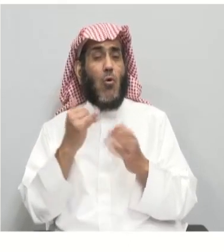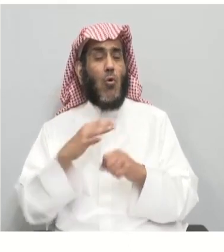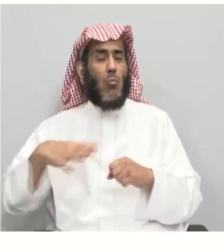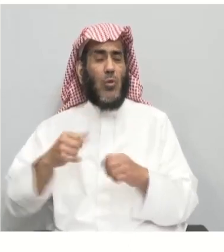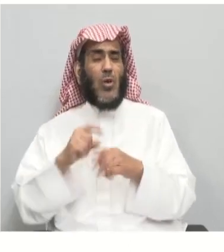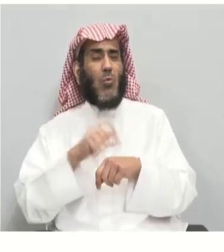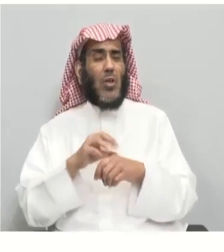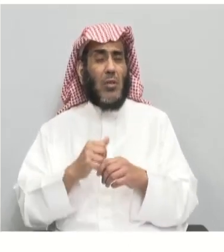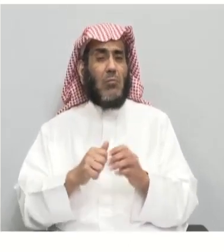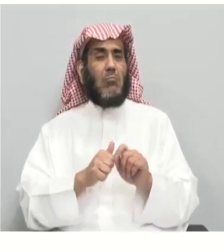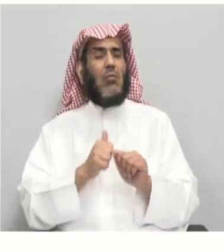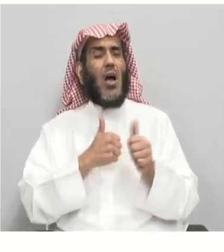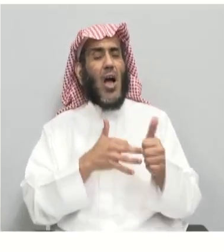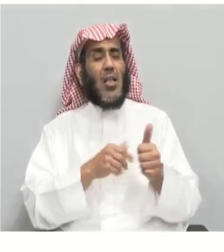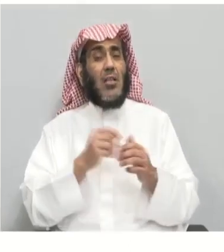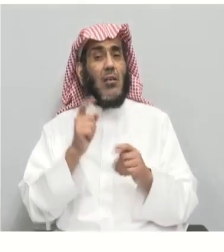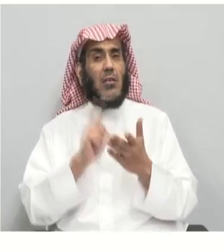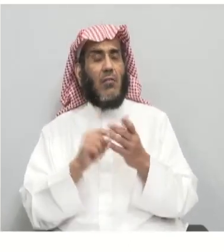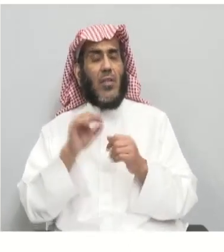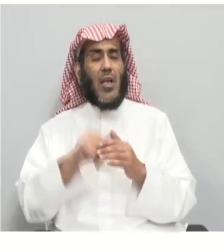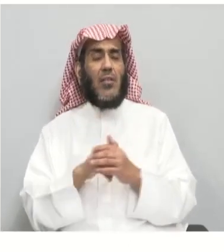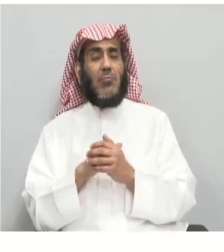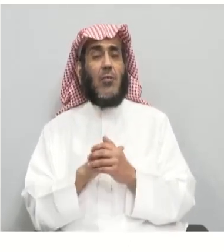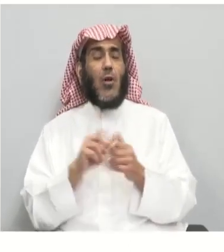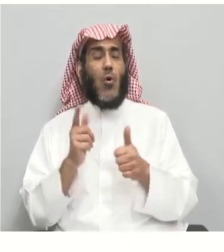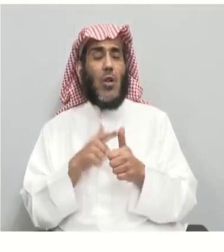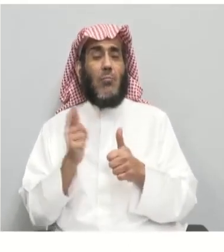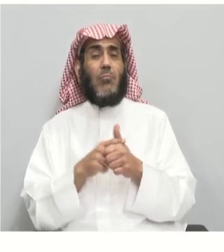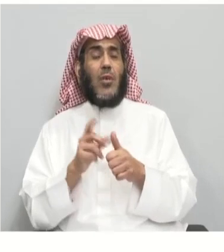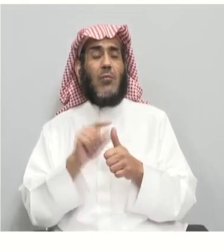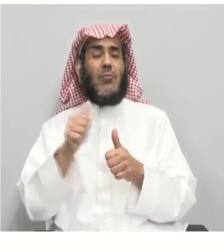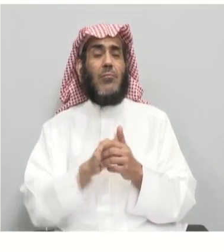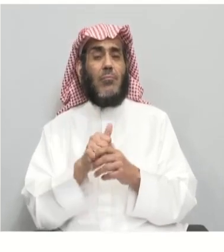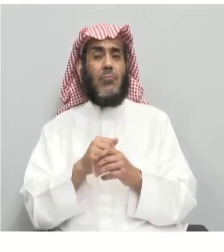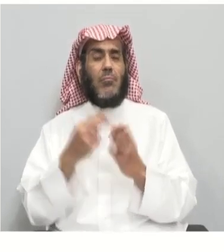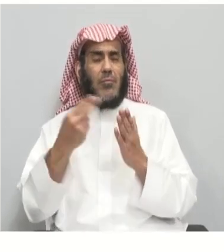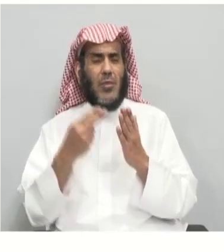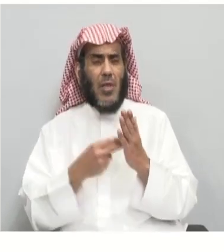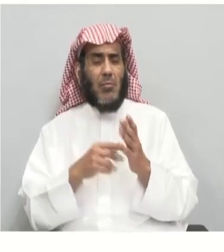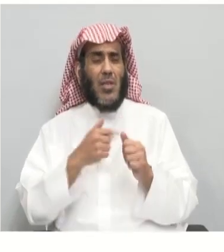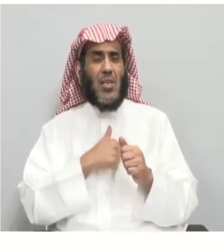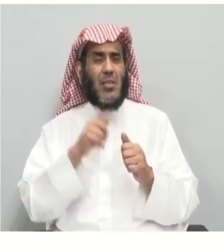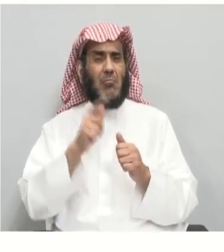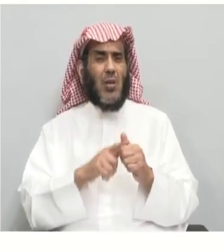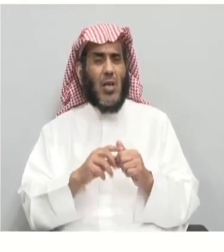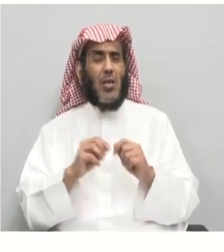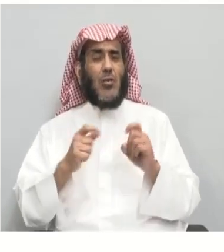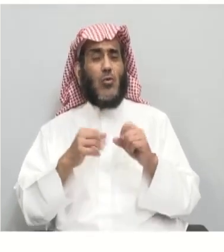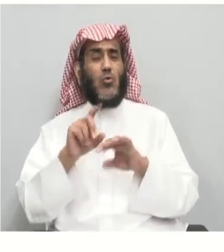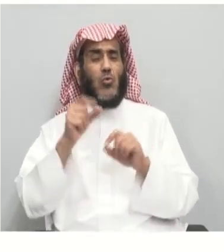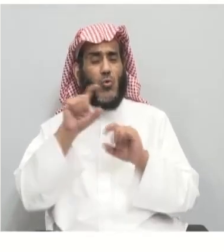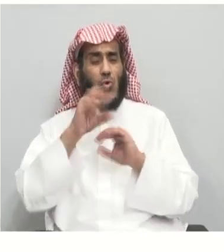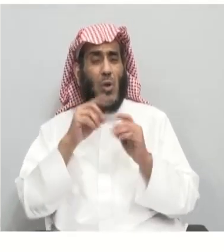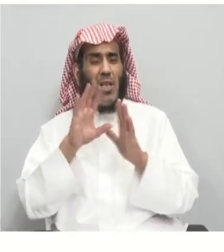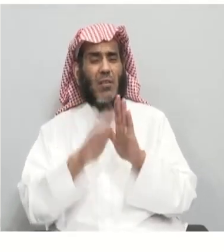للوقت قائد لتنفيذ الاتي اولا الف كتابه اسماء الصور الاتيه في